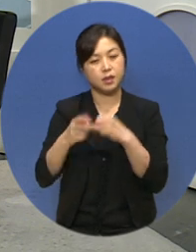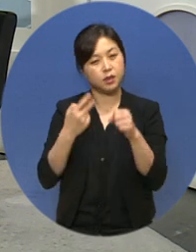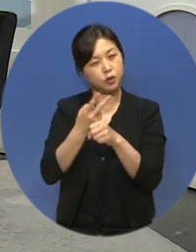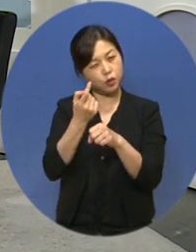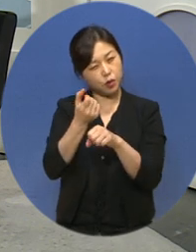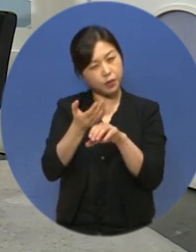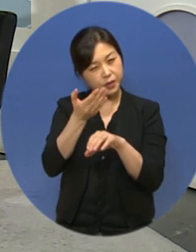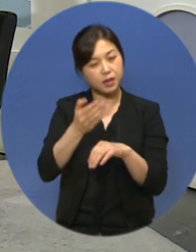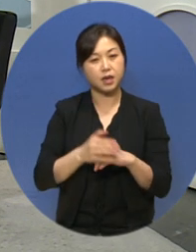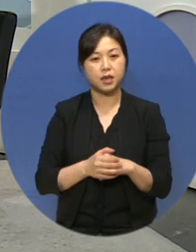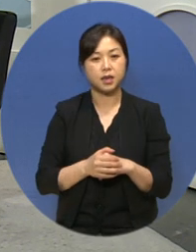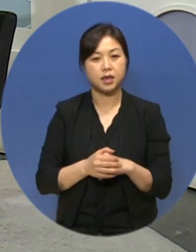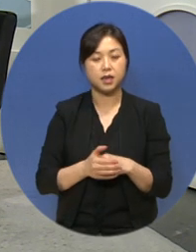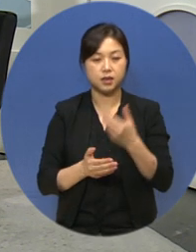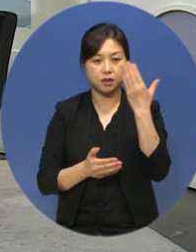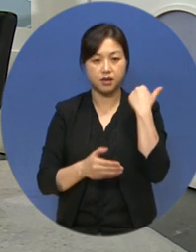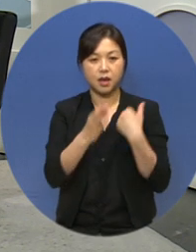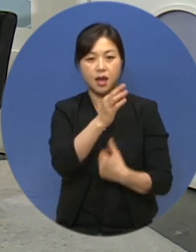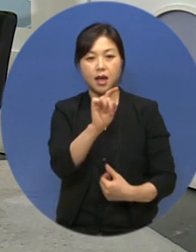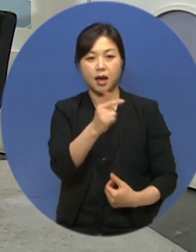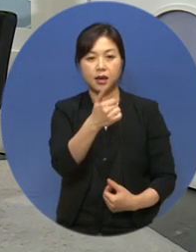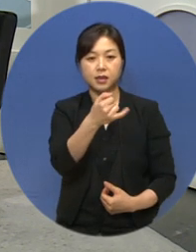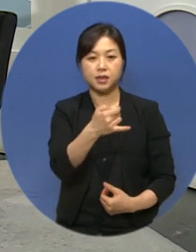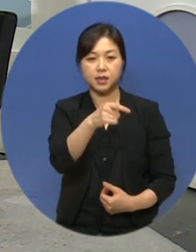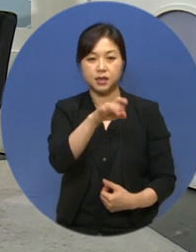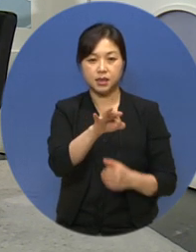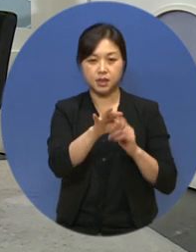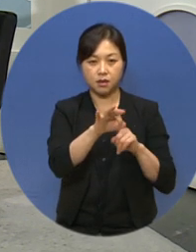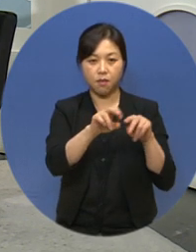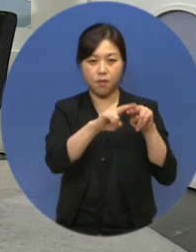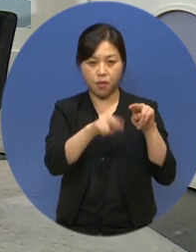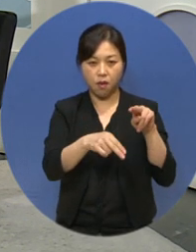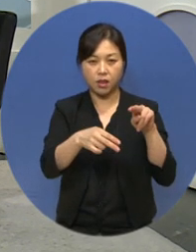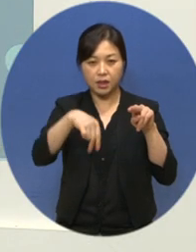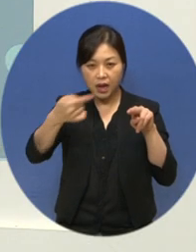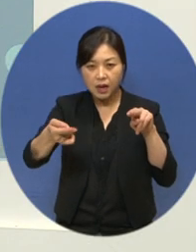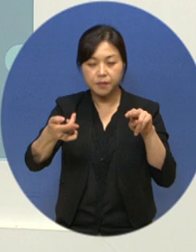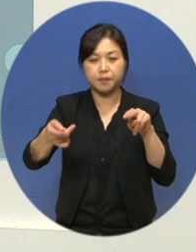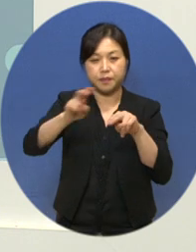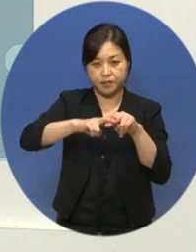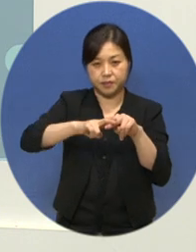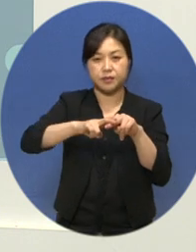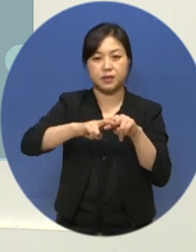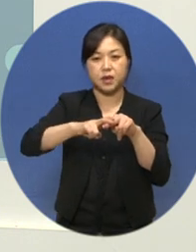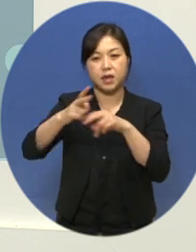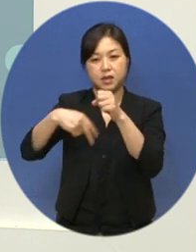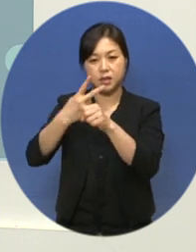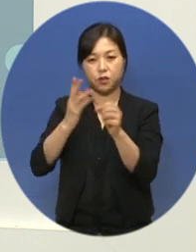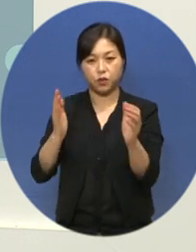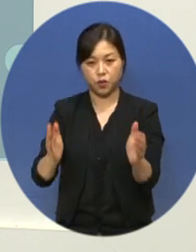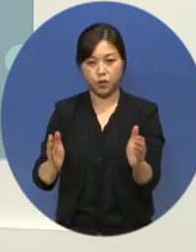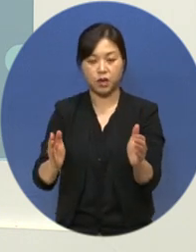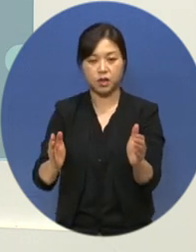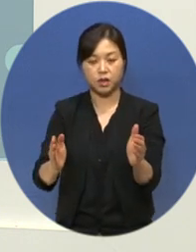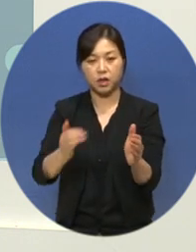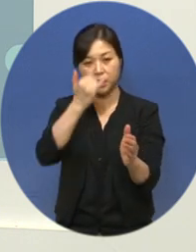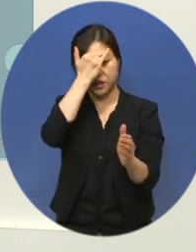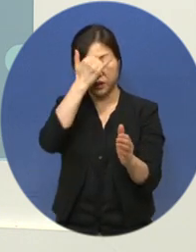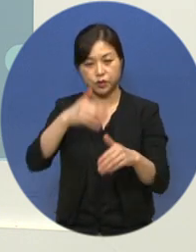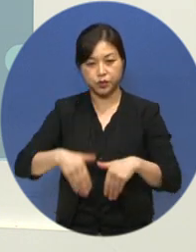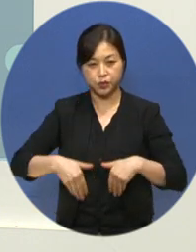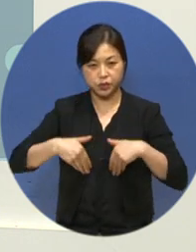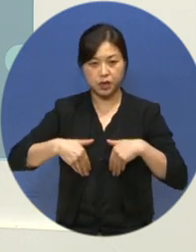예 아니 정 전치사 후임으로 매매 선출 되셔서 이래 2년 동안의 에 특히